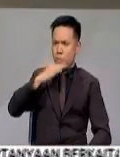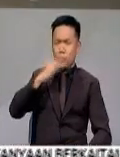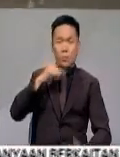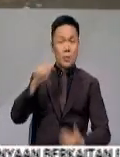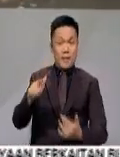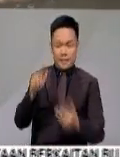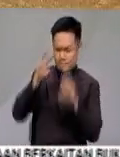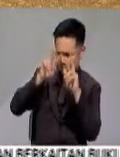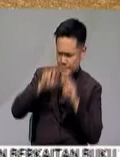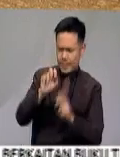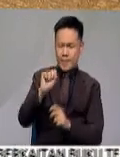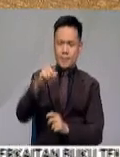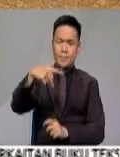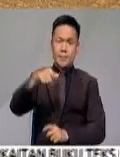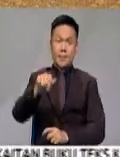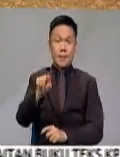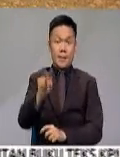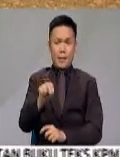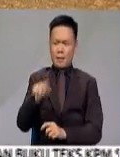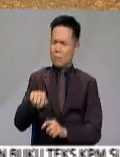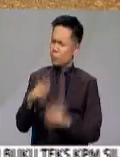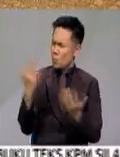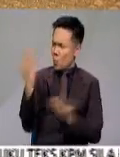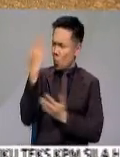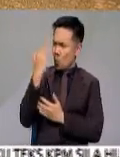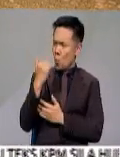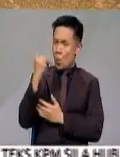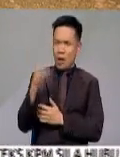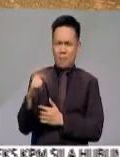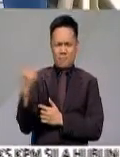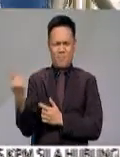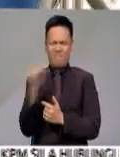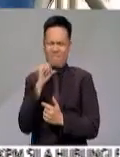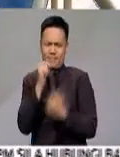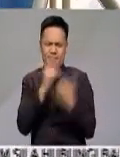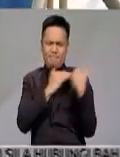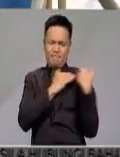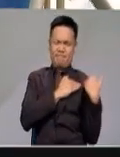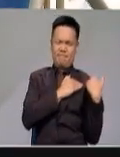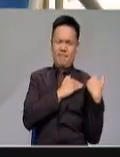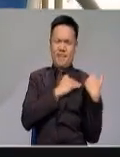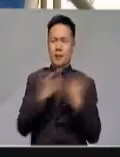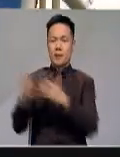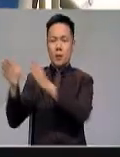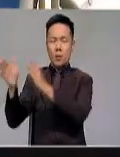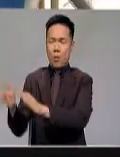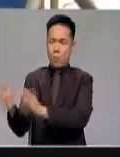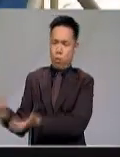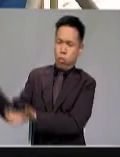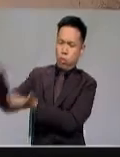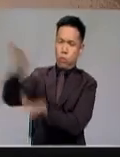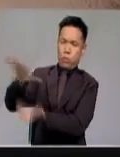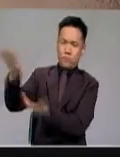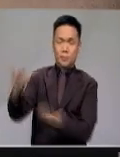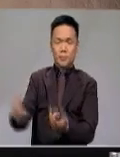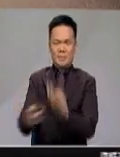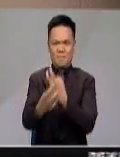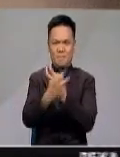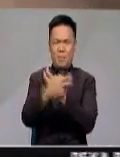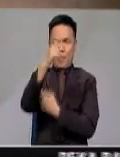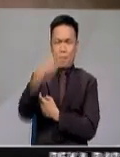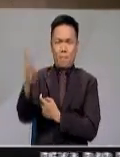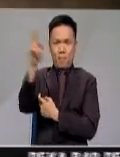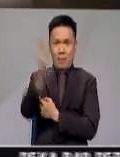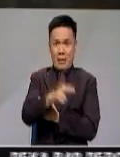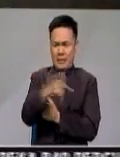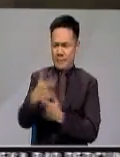awal SPAN mendapati ia berpunca daripada perbuatan tidak bertanggungjawab pihak tertentu yang membuang bahan sisa buangan haram di